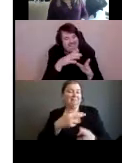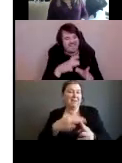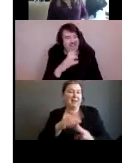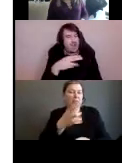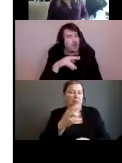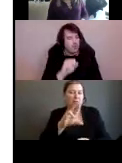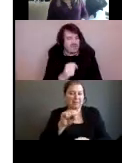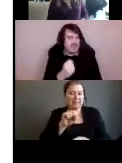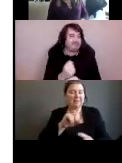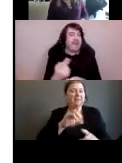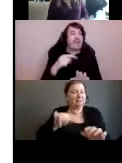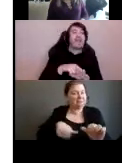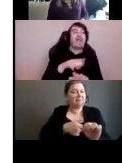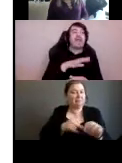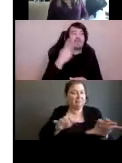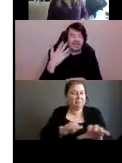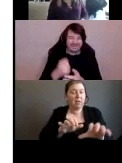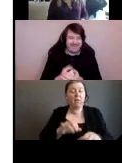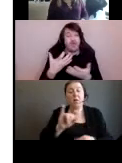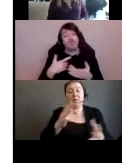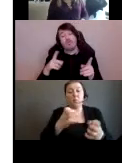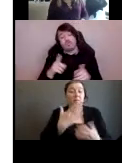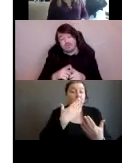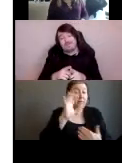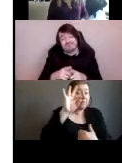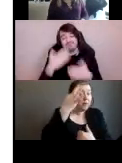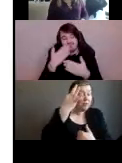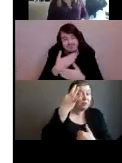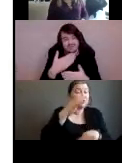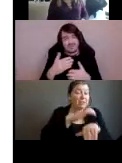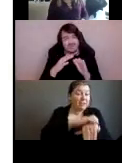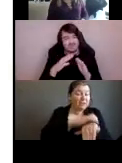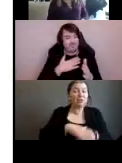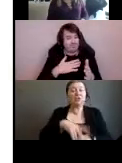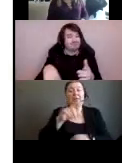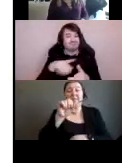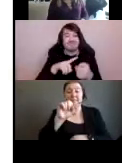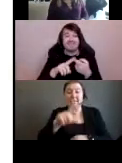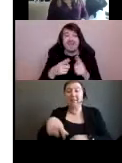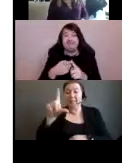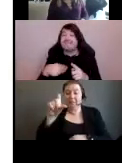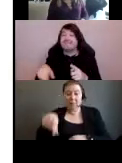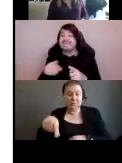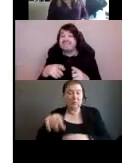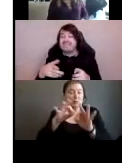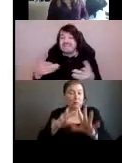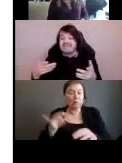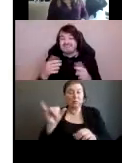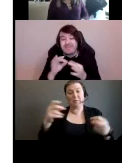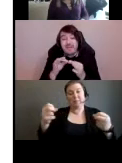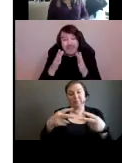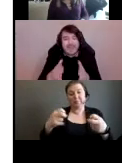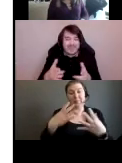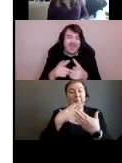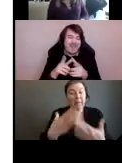travaille en coulisses. J'aimerais également remercier nos amis aux interprètes de